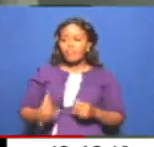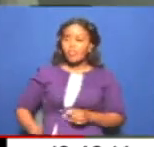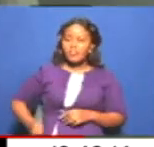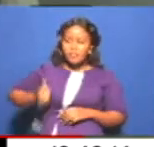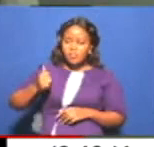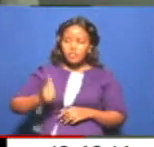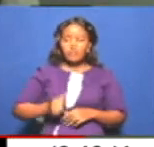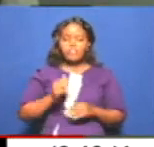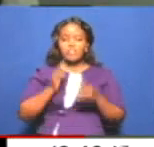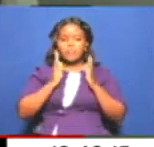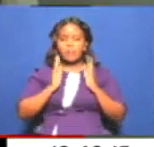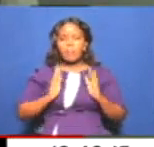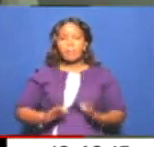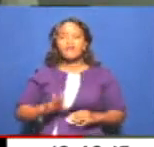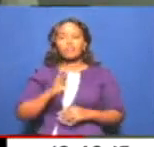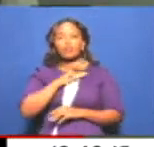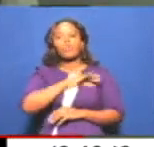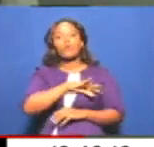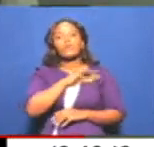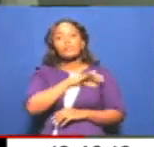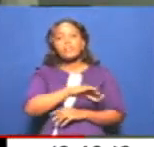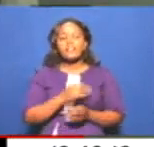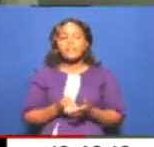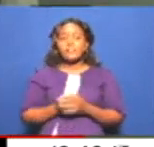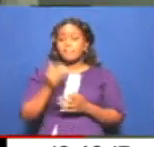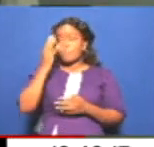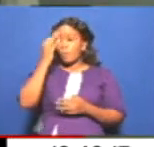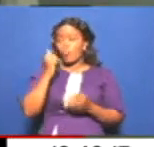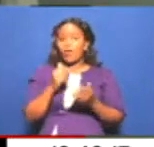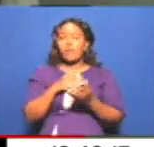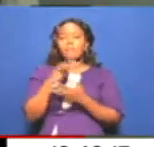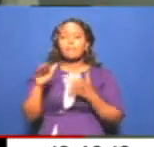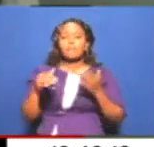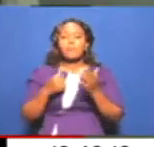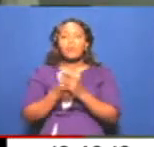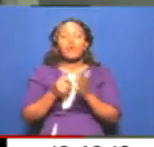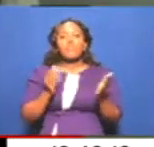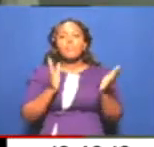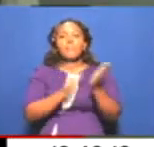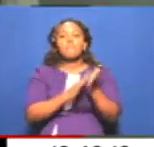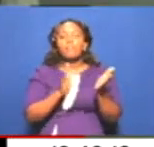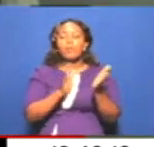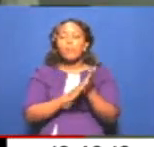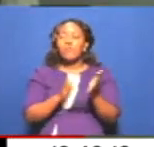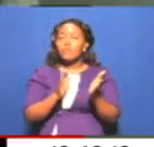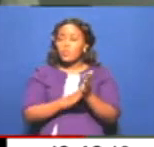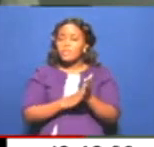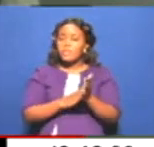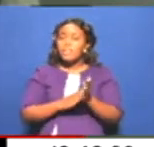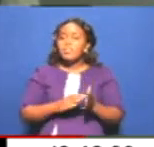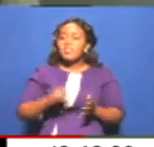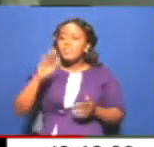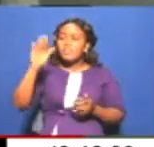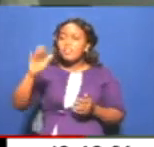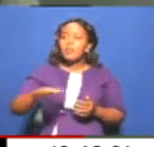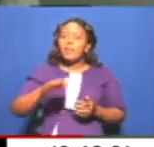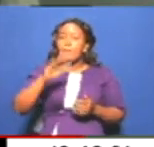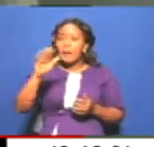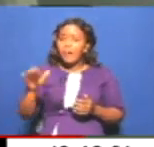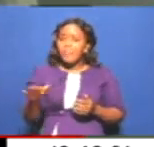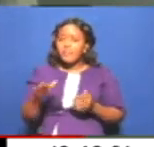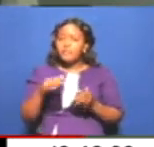sababu ukiangalia kwa kina mapendekezo ambayo yamepelekwa pale bungeni ni mapendekezo ambayo yanajaribu kufanya